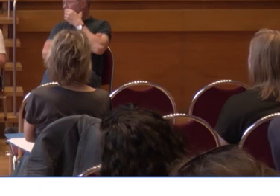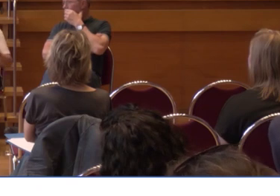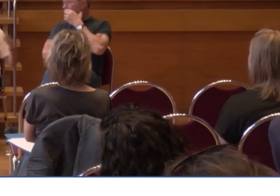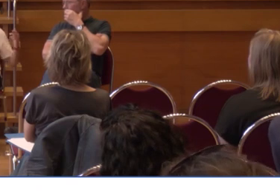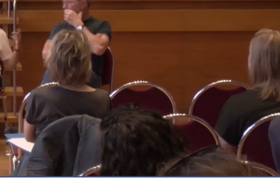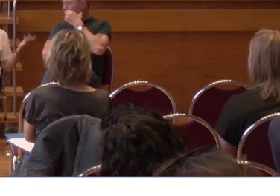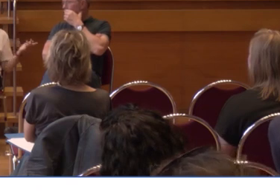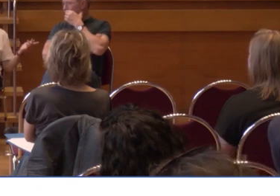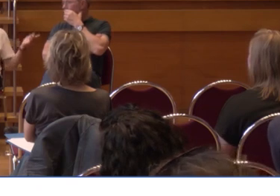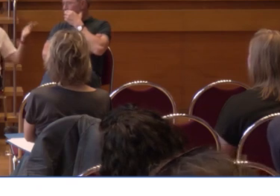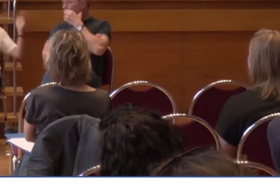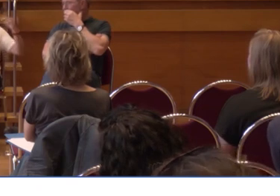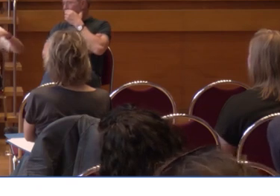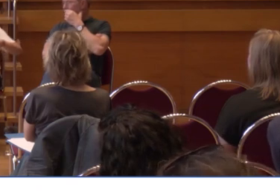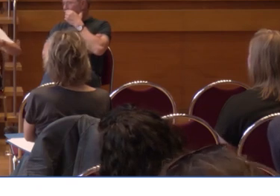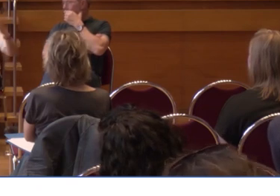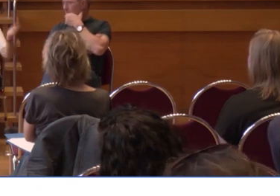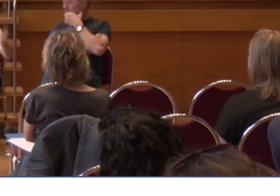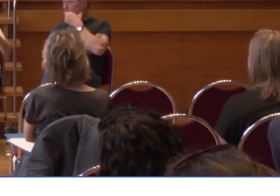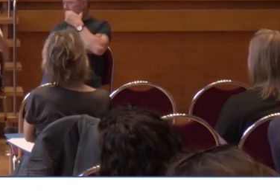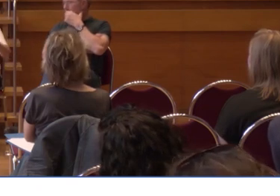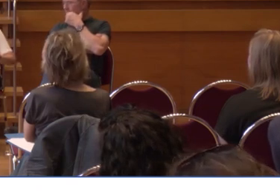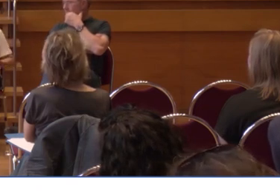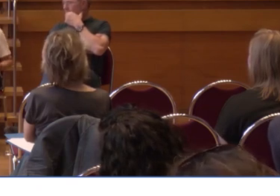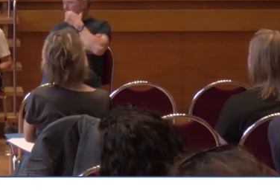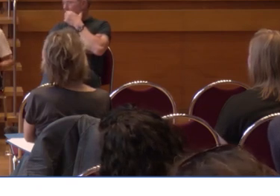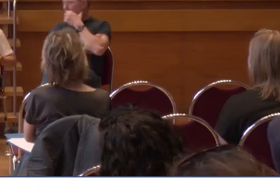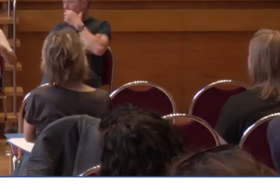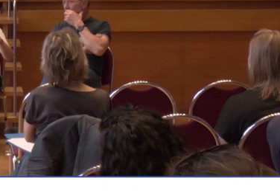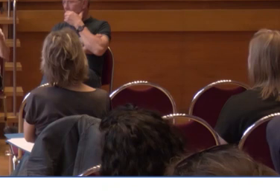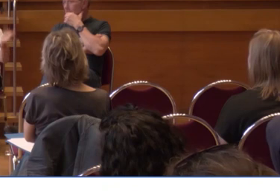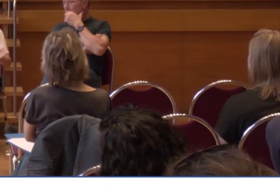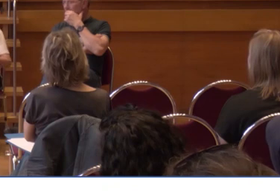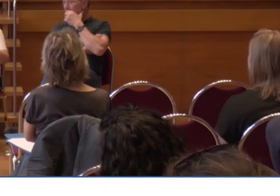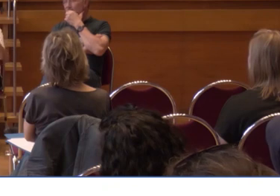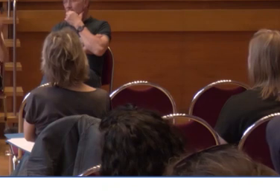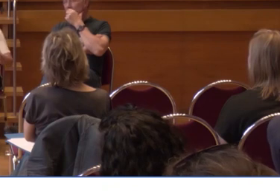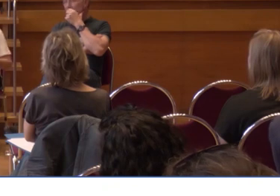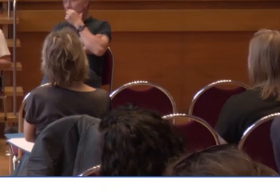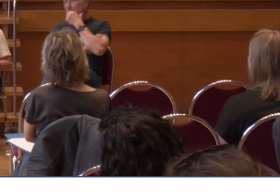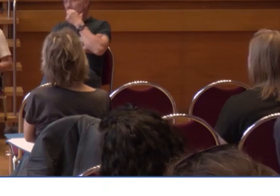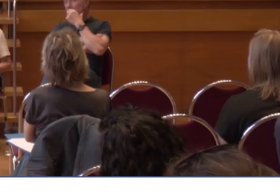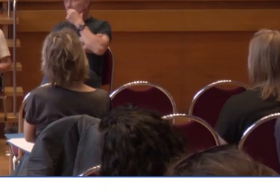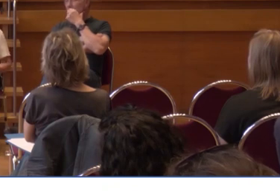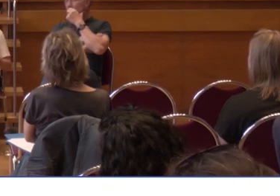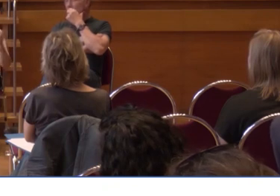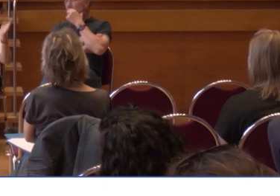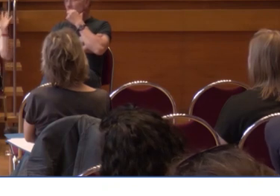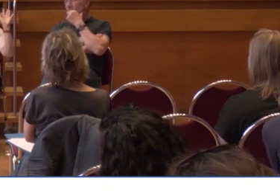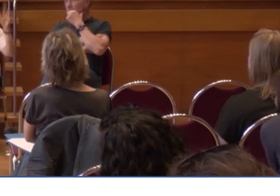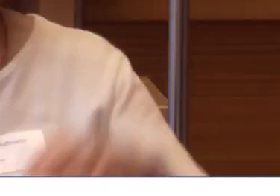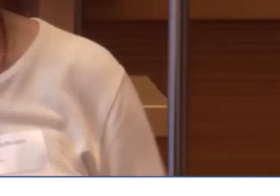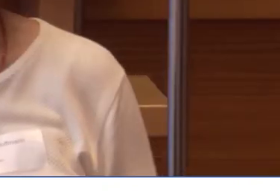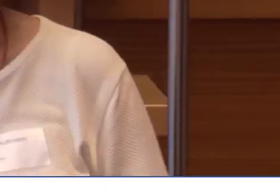gilt der § 14 nicht es gibt B9 mit dieser Weiterleitung und diesem ganzen Verfahren was im